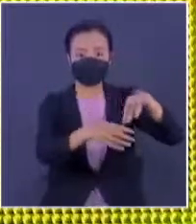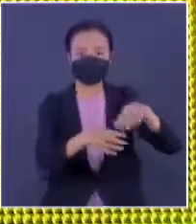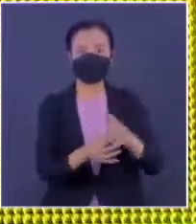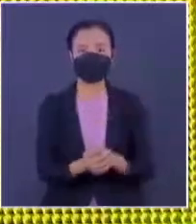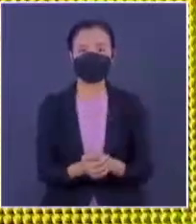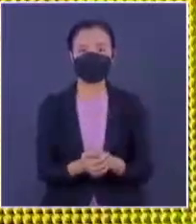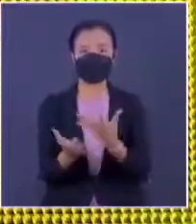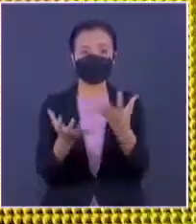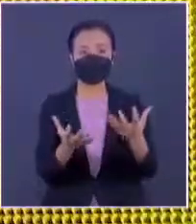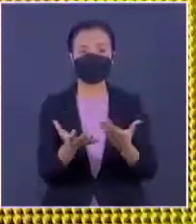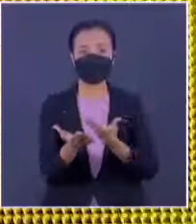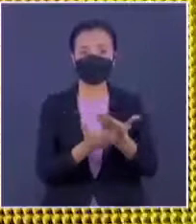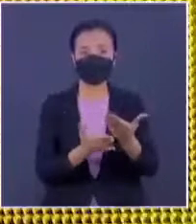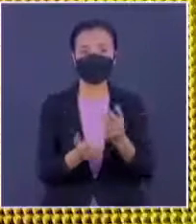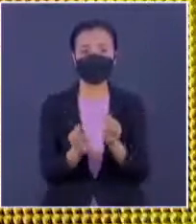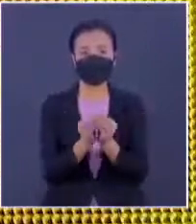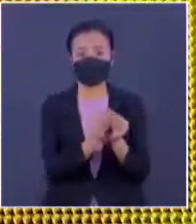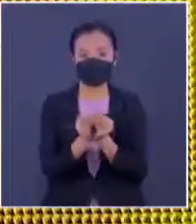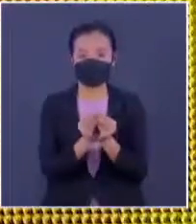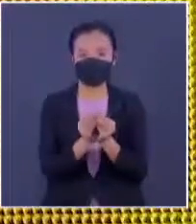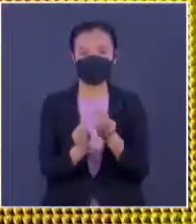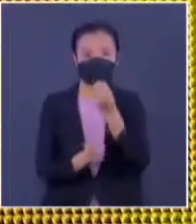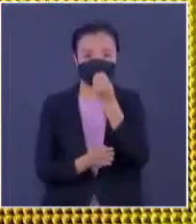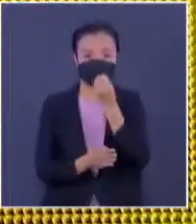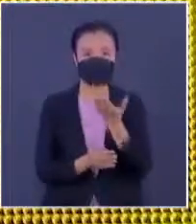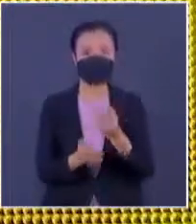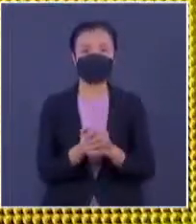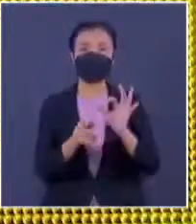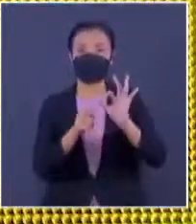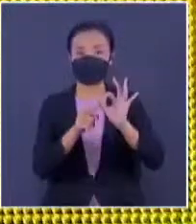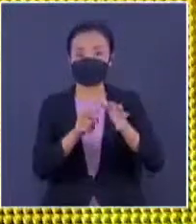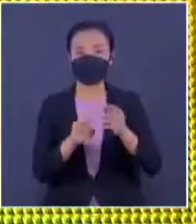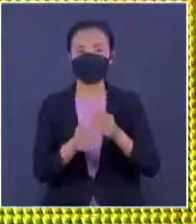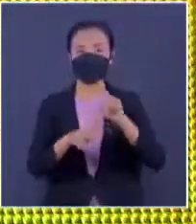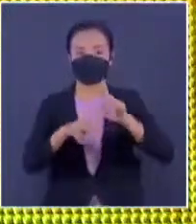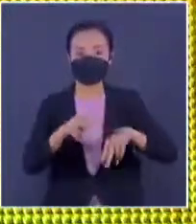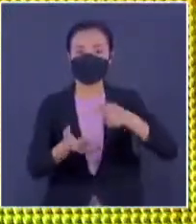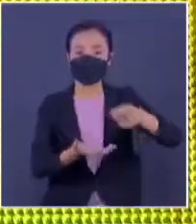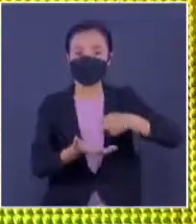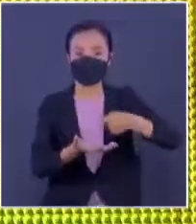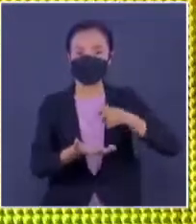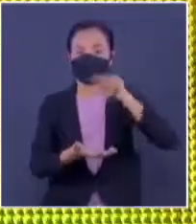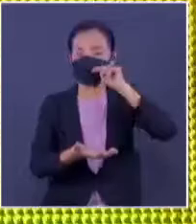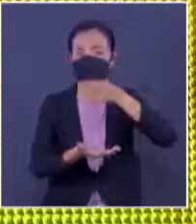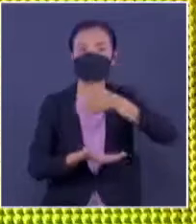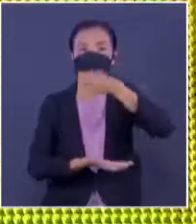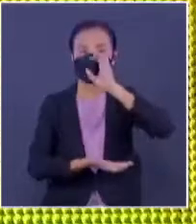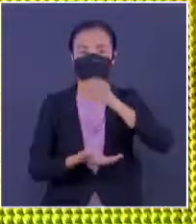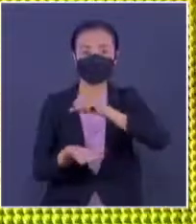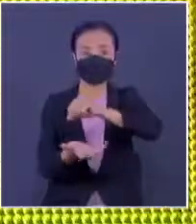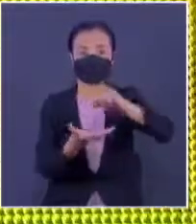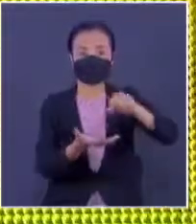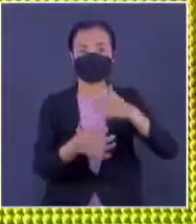ำไปซื้อของมาทำกับข้าวนะคะโอ้โหทั้งกะเพราทั้งทอดไข่แล้วก็น้ำดื่มค่ะส่งต่อให้กับผู้ที่ได้รับ